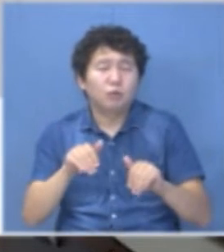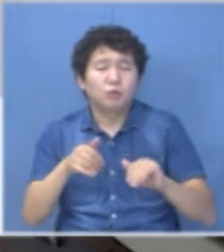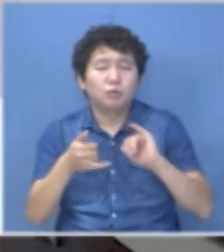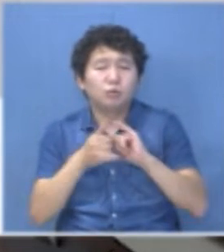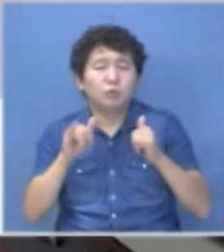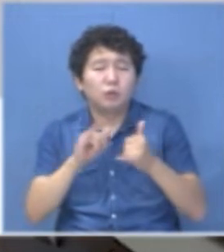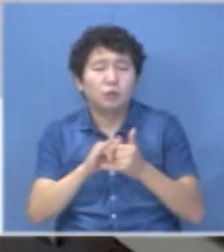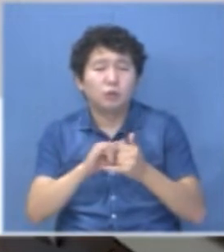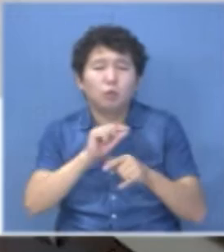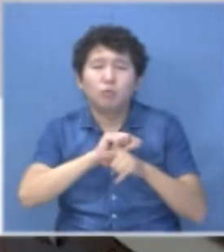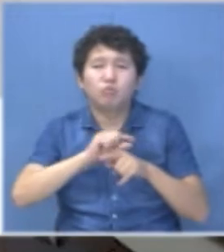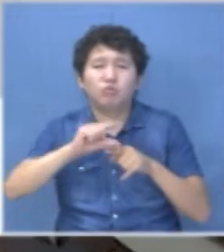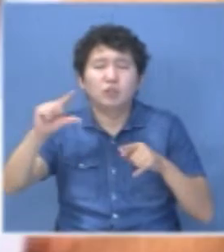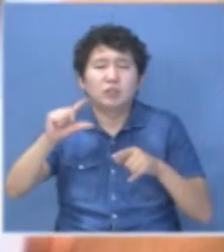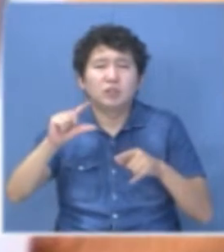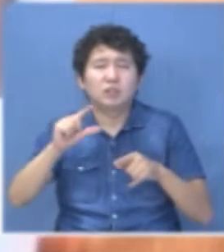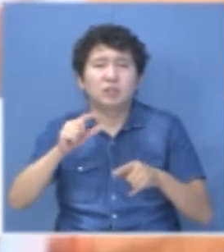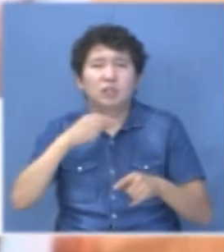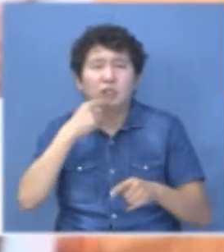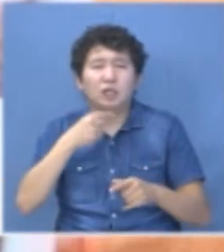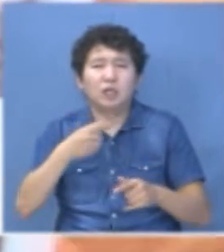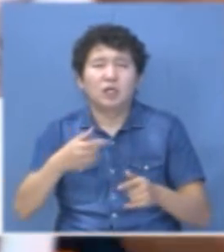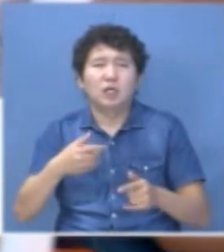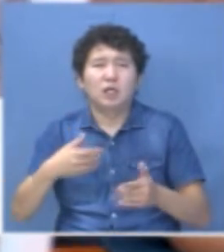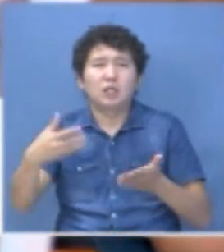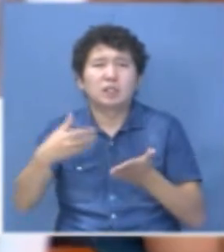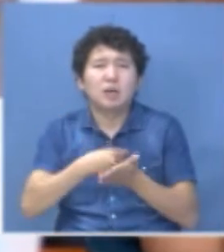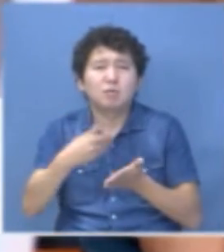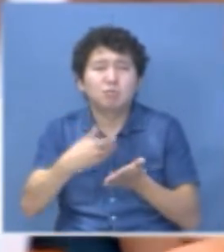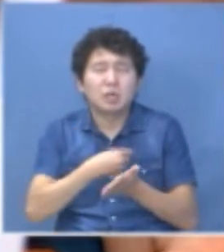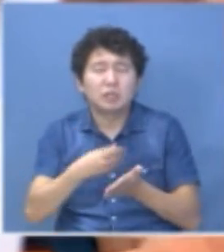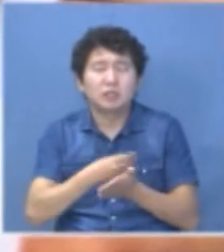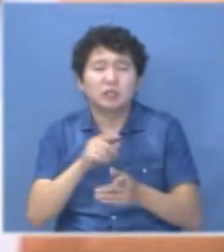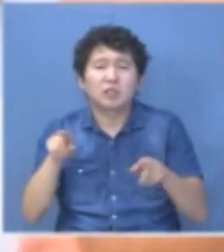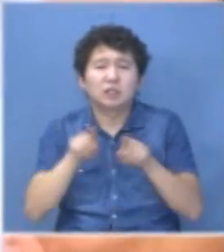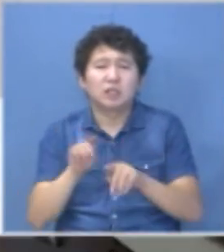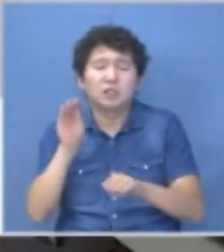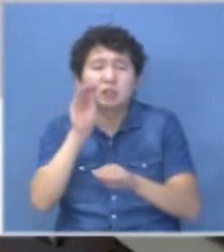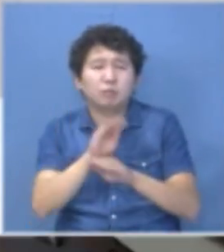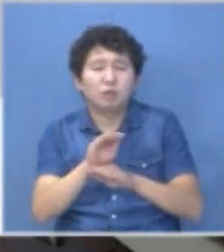только увеличилось количество стипендий, в учебном заведении также добавились новые специальности.